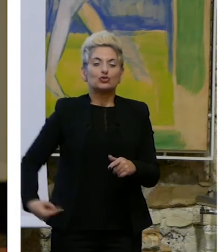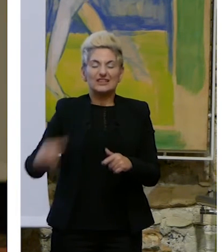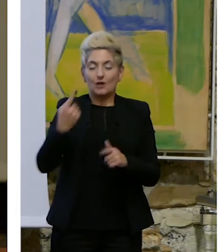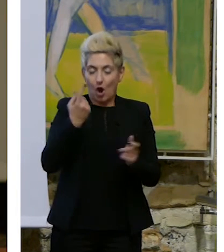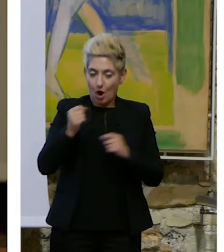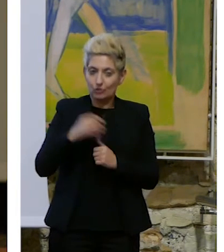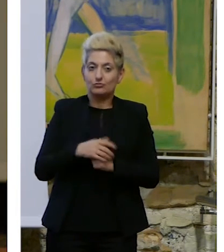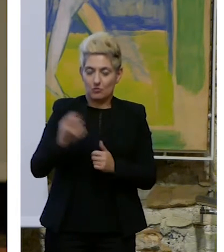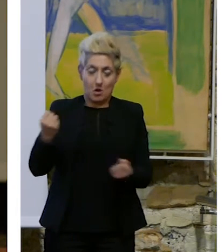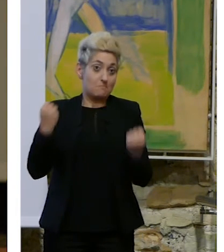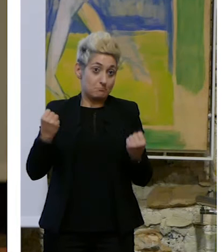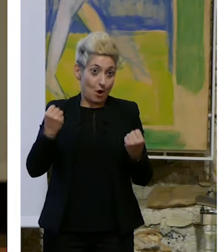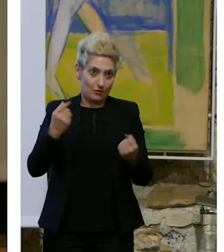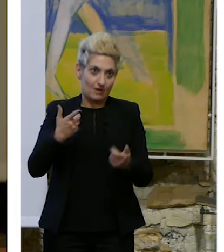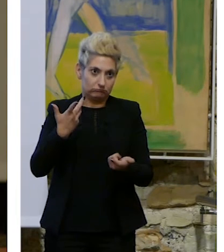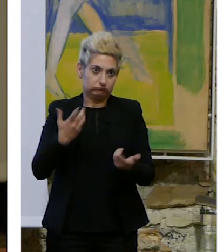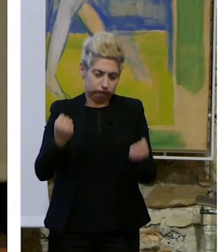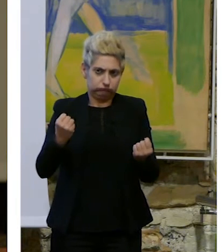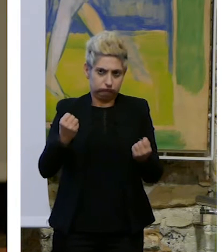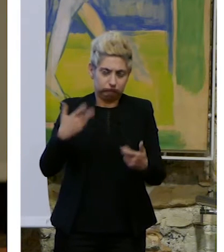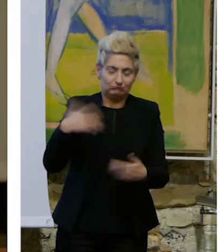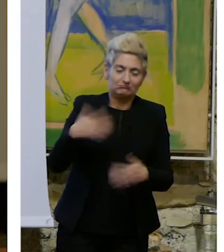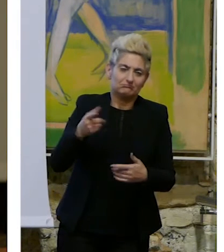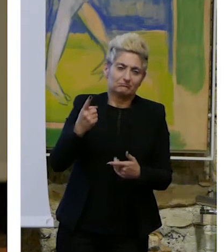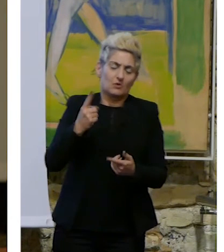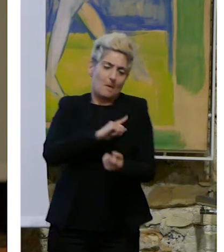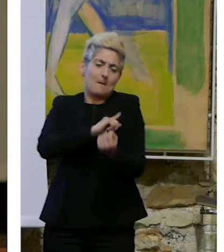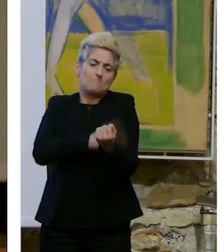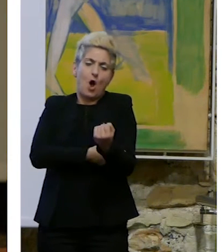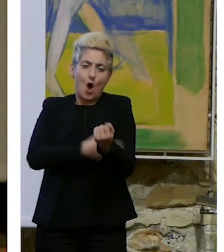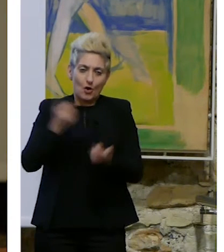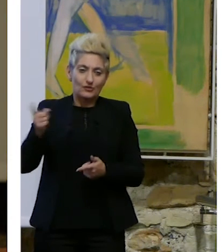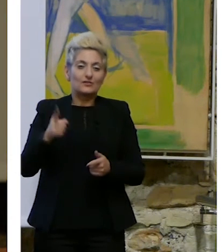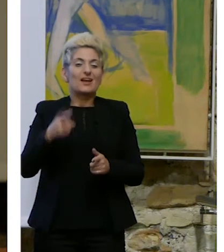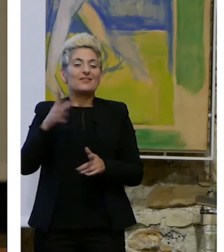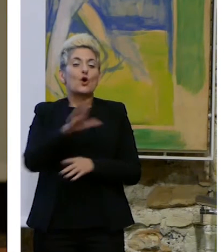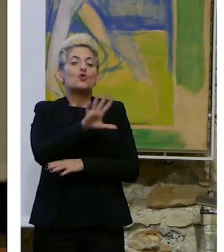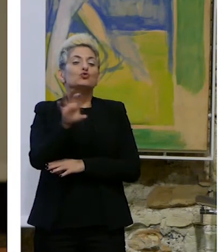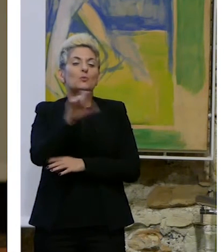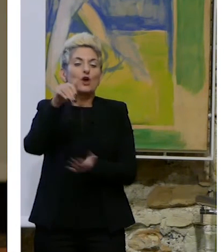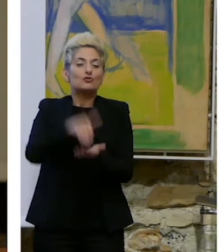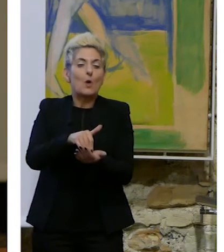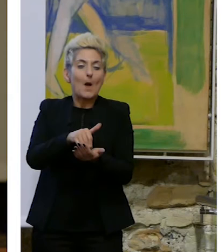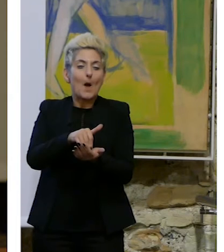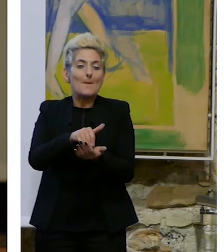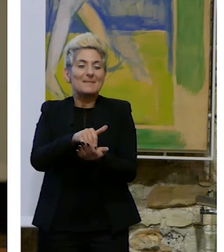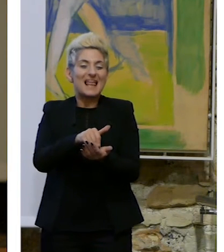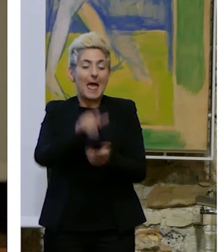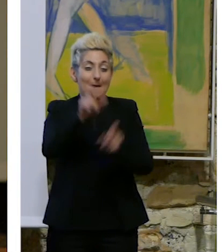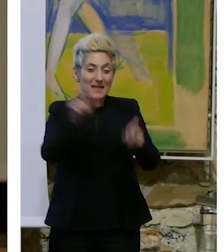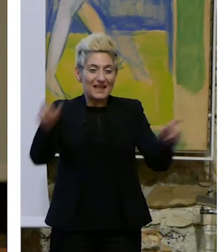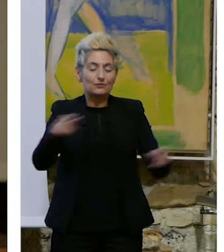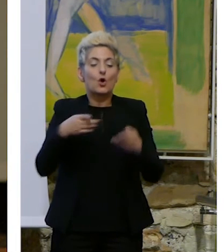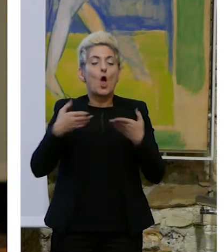Quelli sono potenti sul serio, cioè quello lì ha cacciato 500.000 persone dal porto di Shanghai e